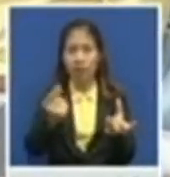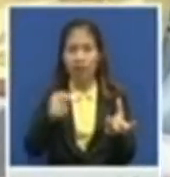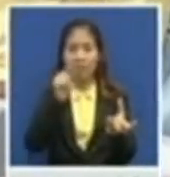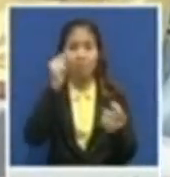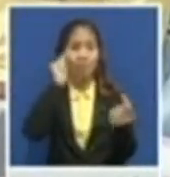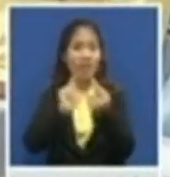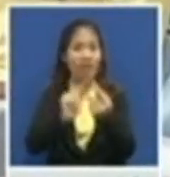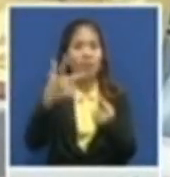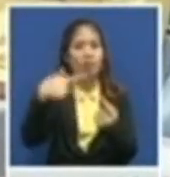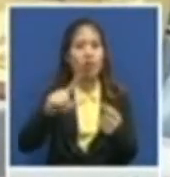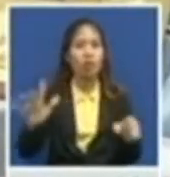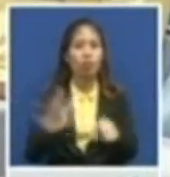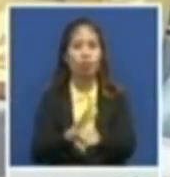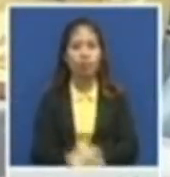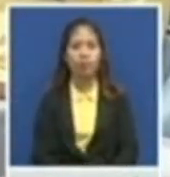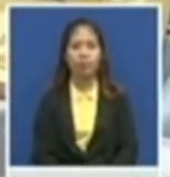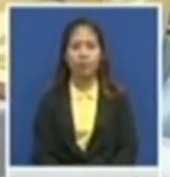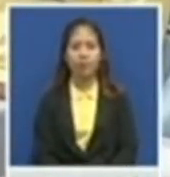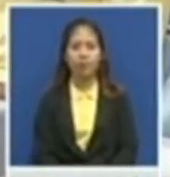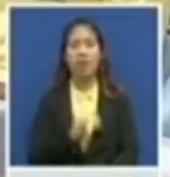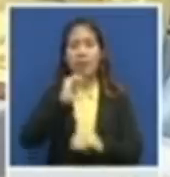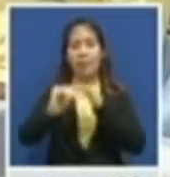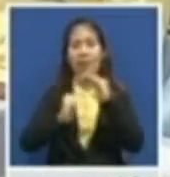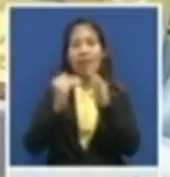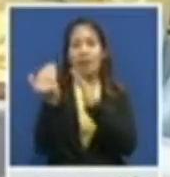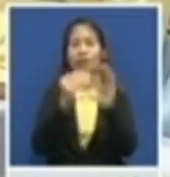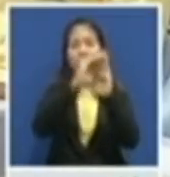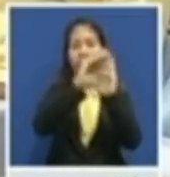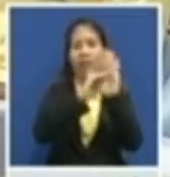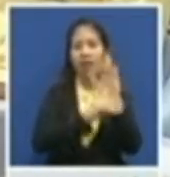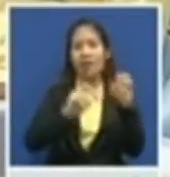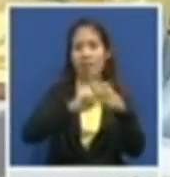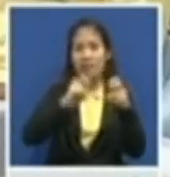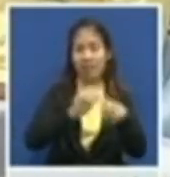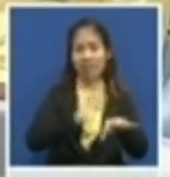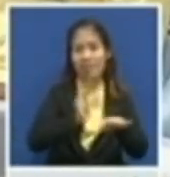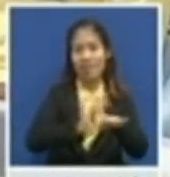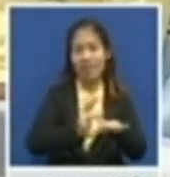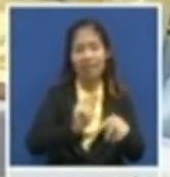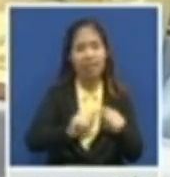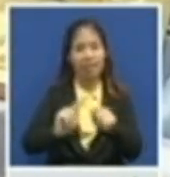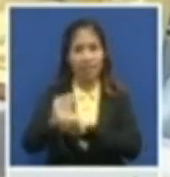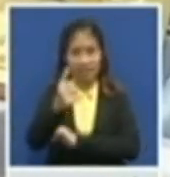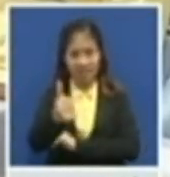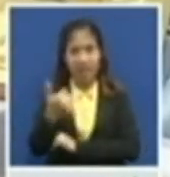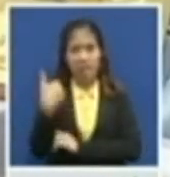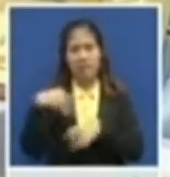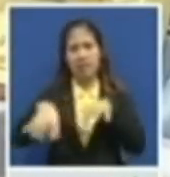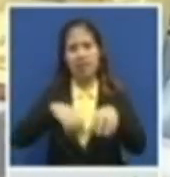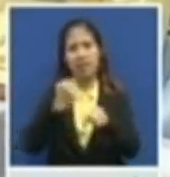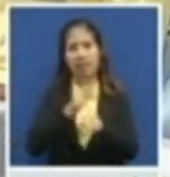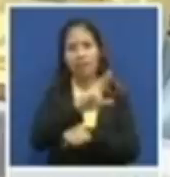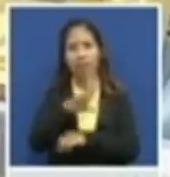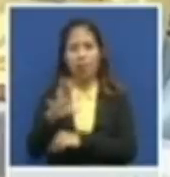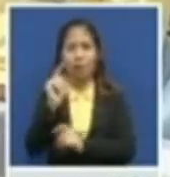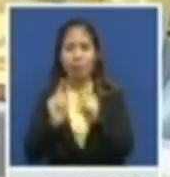หนังมากเกินไปหรือเปล่านะครับมุมมองพลเอกประยุทธ์แบบนี้ฟังแล้วน่าตกใจนะครับเดี๋ยวลองฟังเสียงพลเอกประยุทธ์ช็อตที่ท่านเบรกแตกทั้งหมดดูครับ